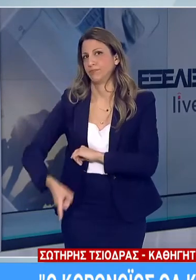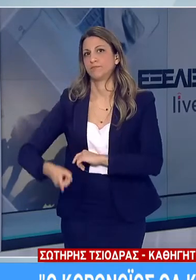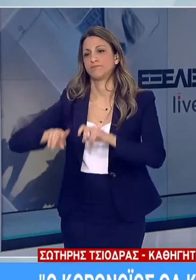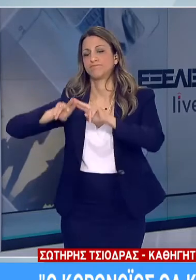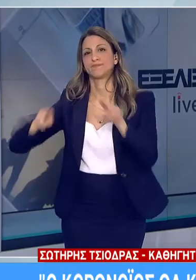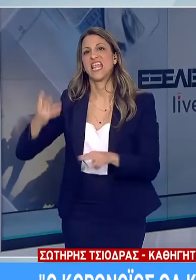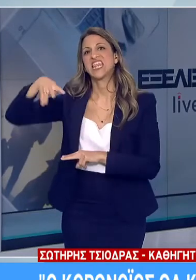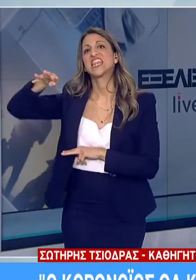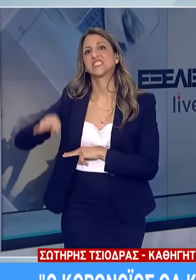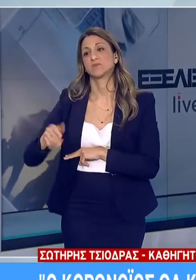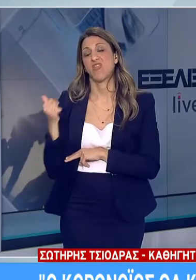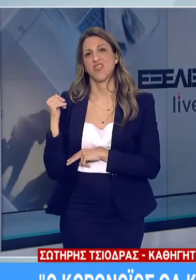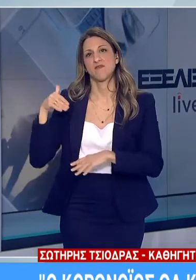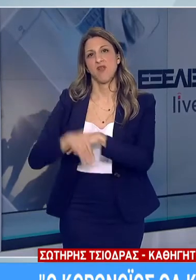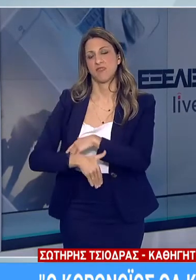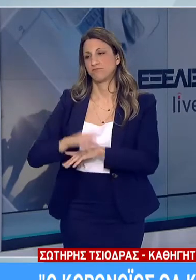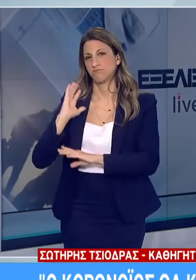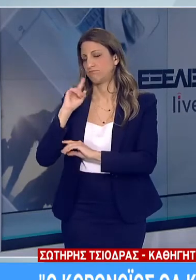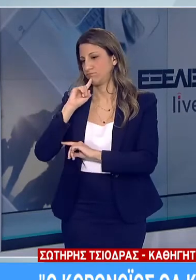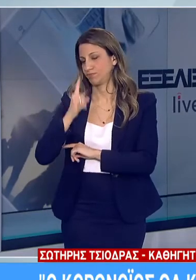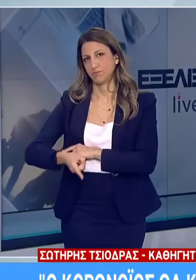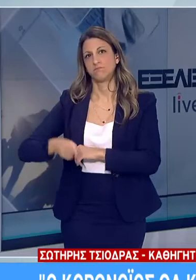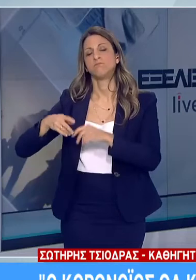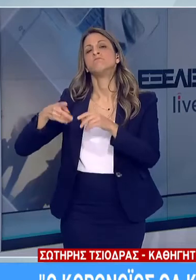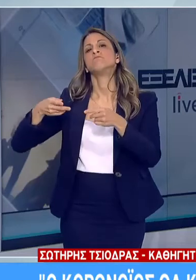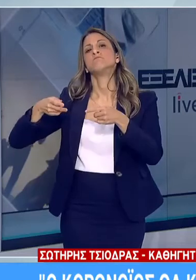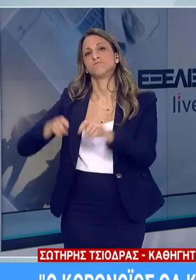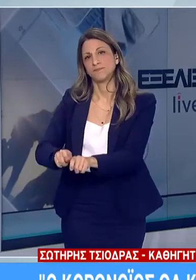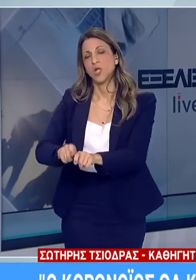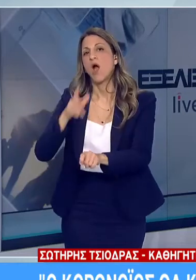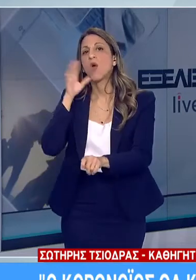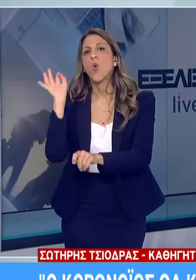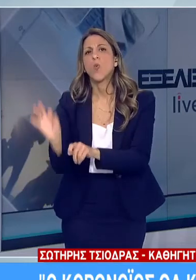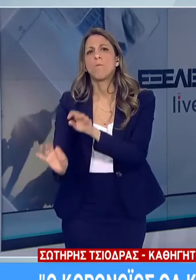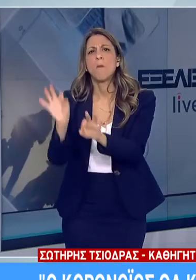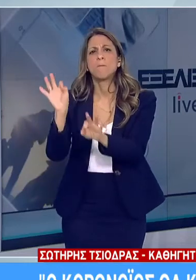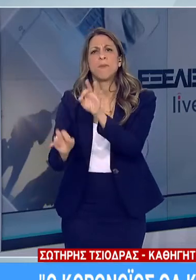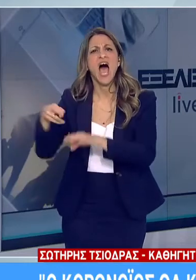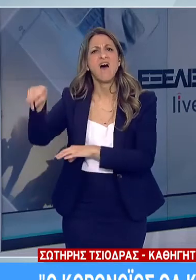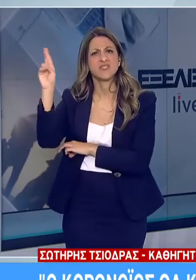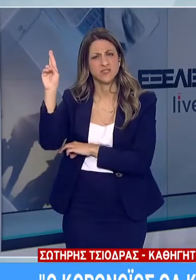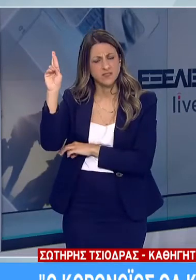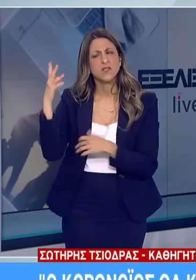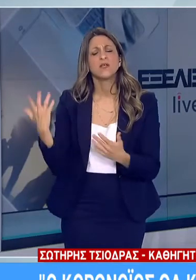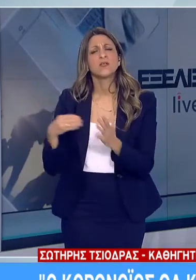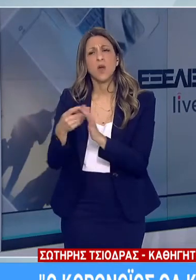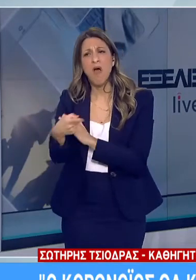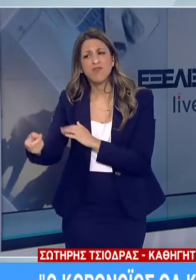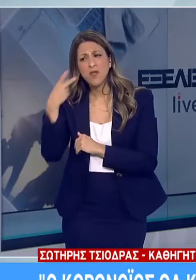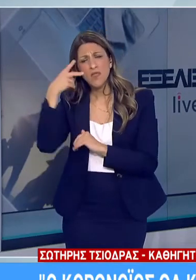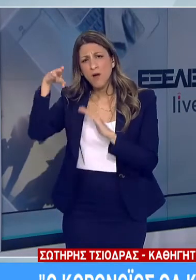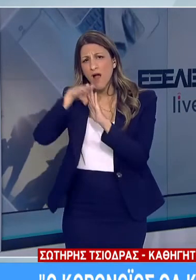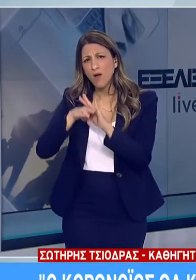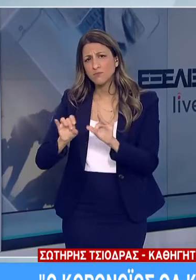μέρες. Από εχθές το βράδυ, μετά από μια σημαντική αύξηση στον αριθμό κρουσμάτων και όταν διαπιστώθηκε ότι υπήρχε μικρή συμμόρφωση με τα